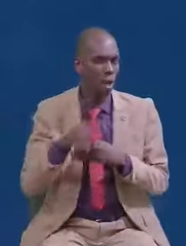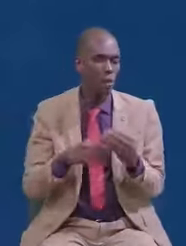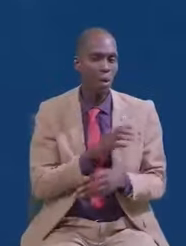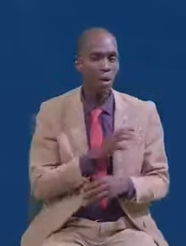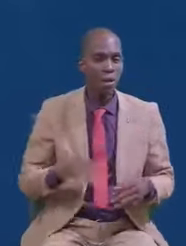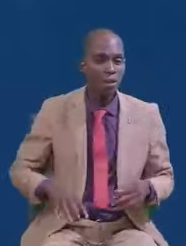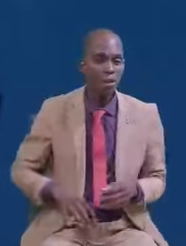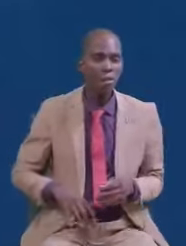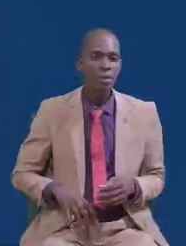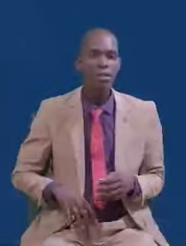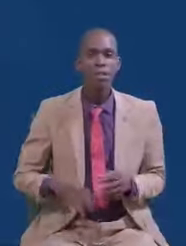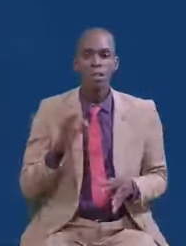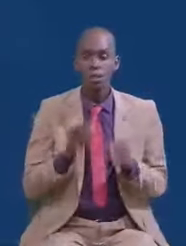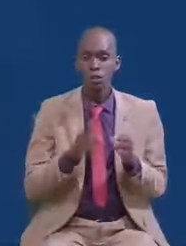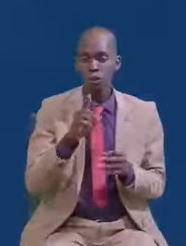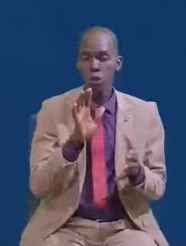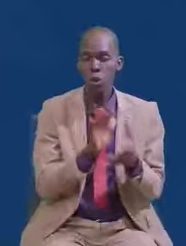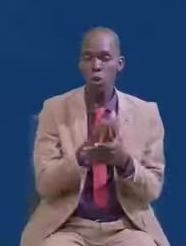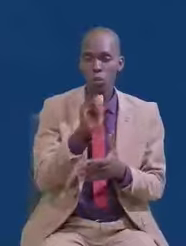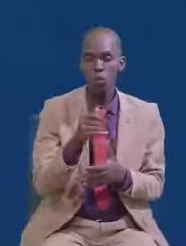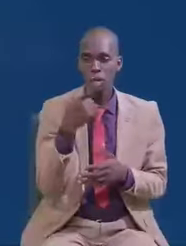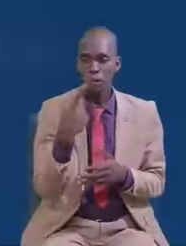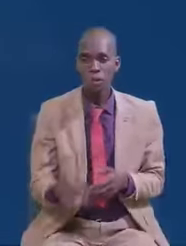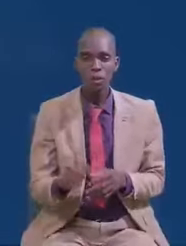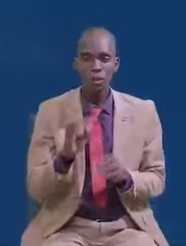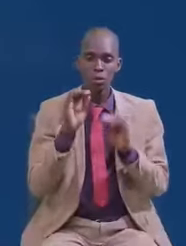vous croyez au rapport de Christ,